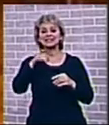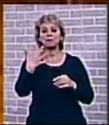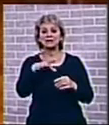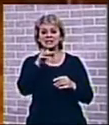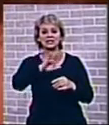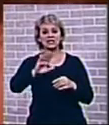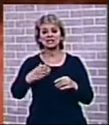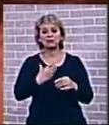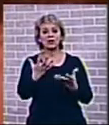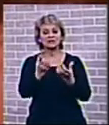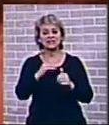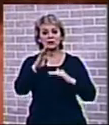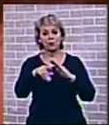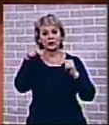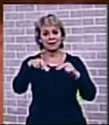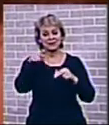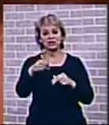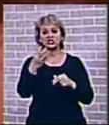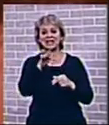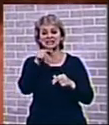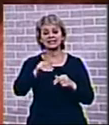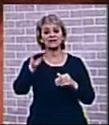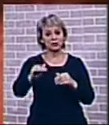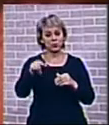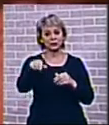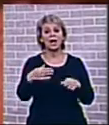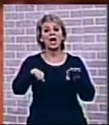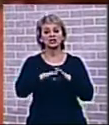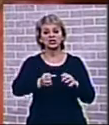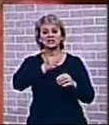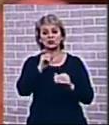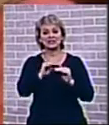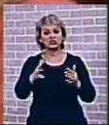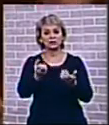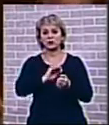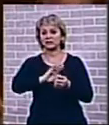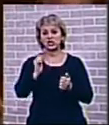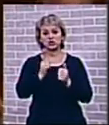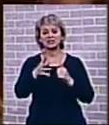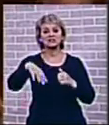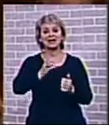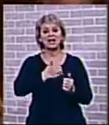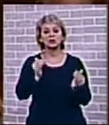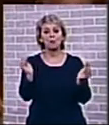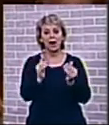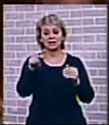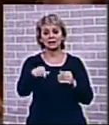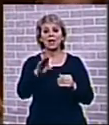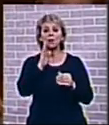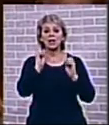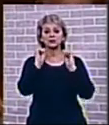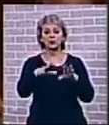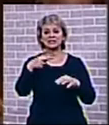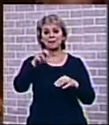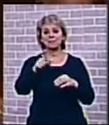50 не побоялась взять под опеку 14-летнего подростка. А таких взрослых берут нечасто. Все хотят маленького. Мать